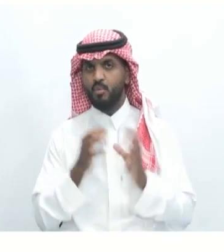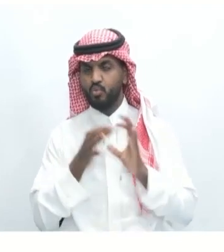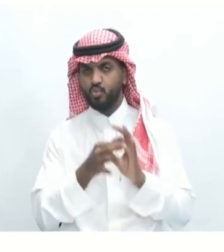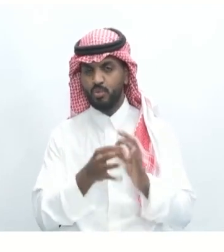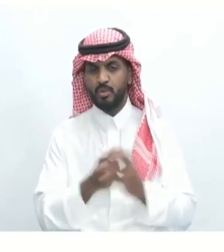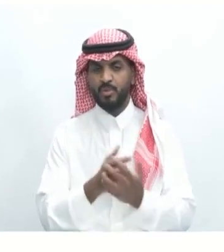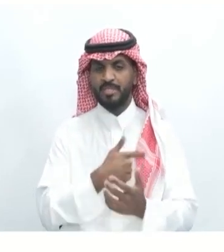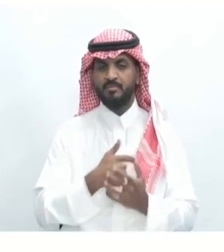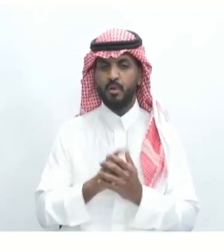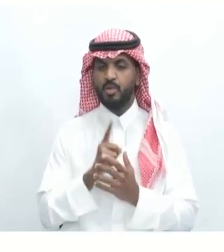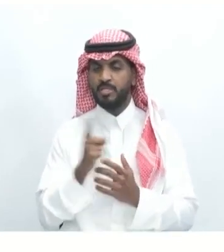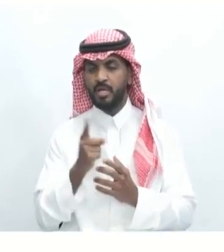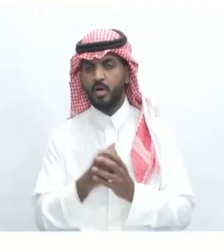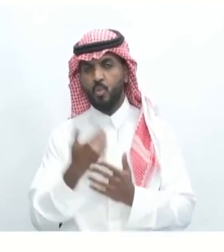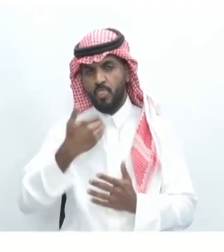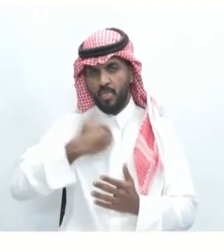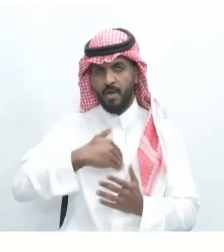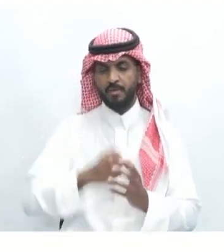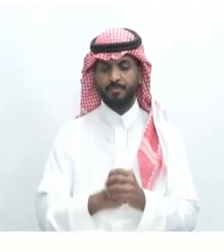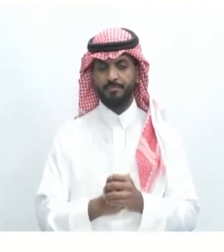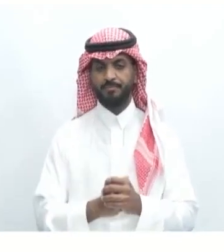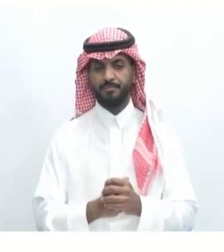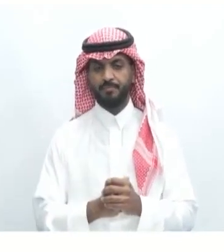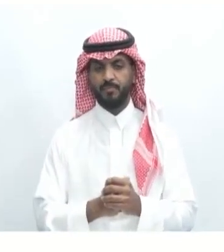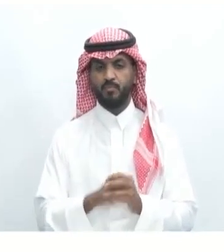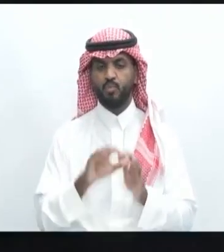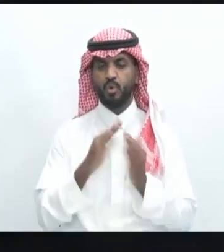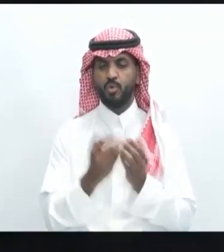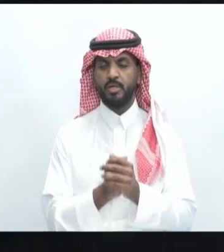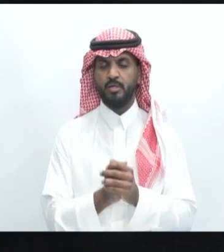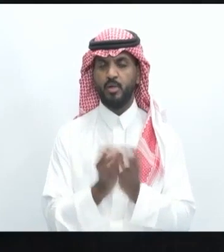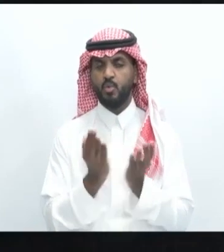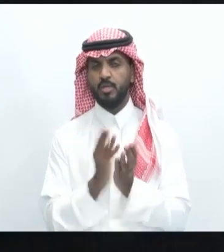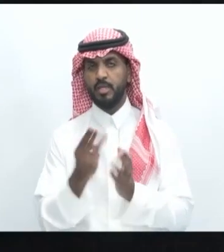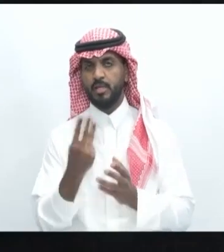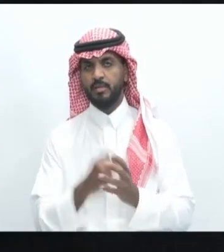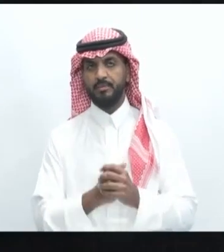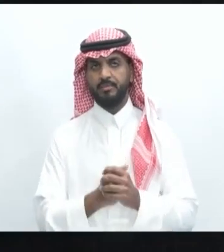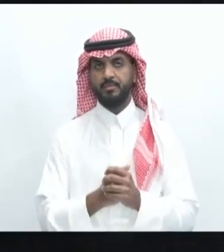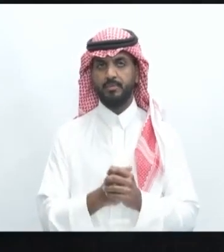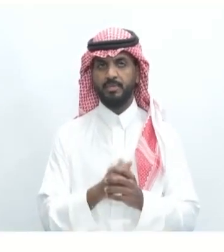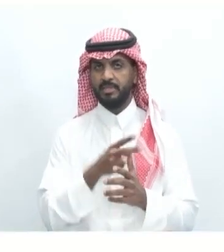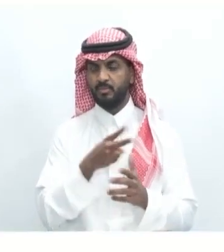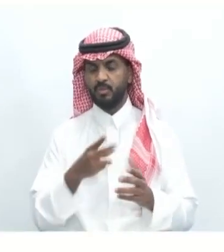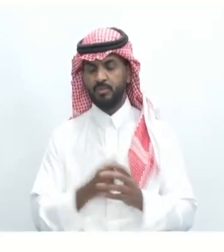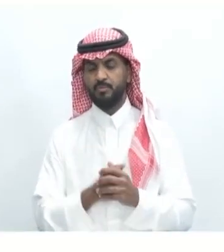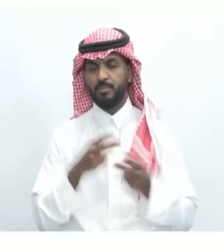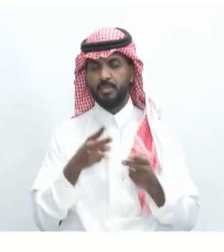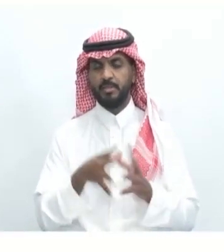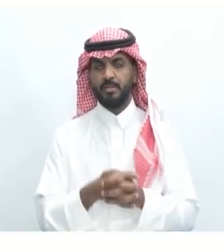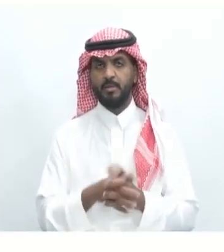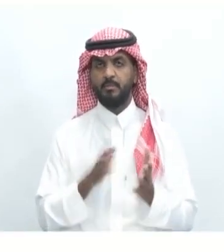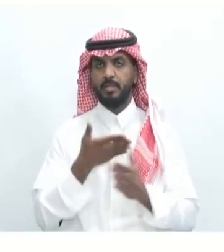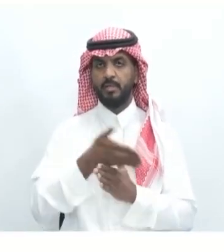وماذا والضمائر اذا قلنا ان مكونات وحدتي الثالثه عده مكونات فبد اناا في